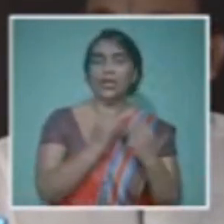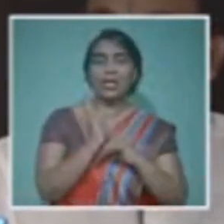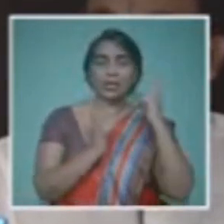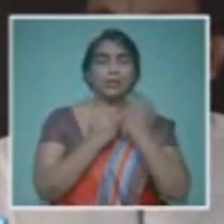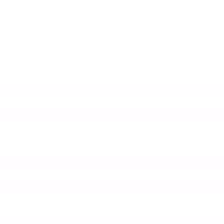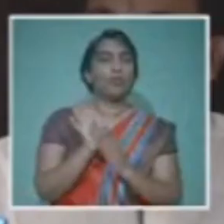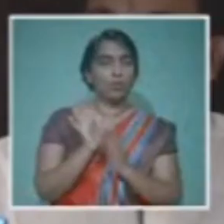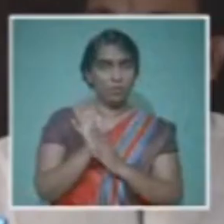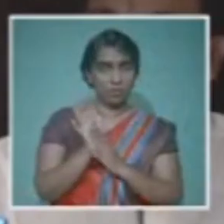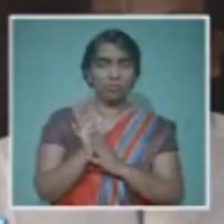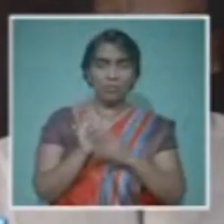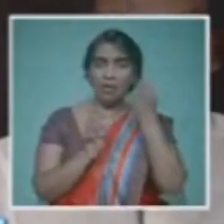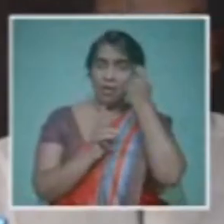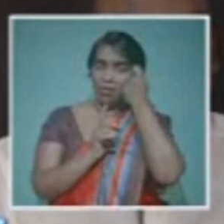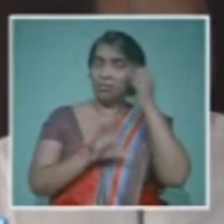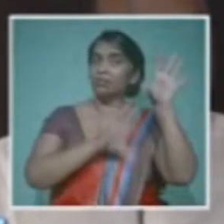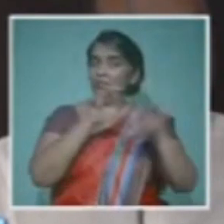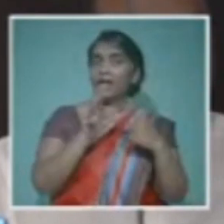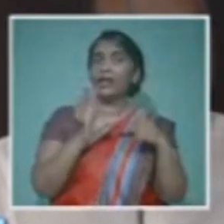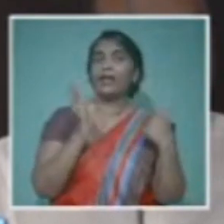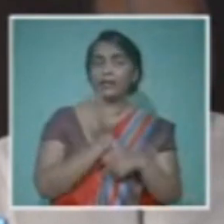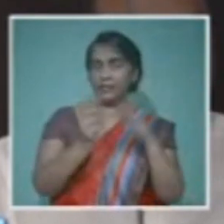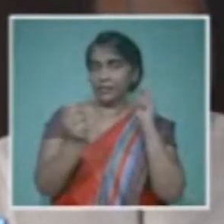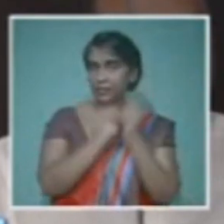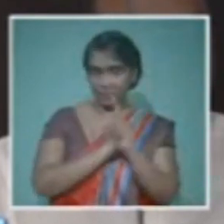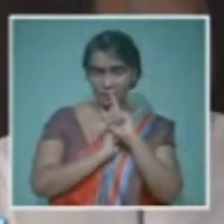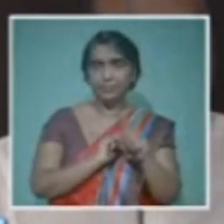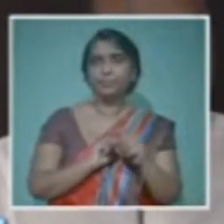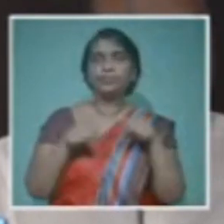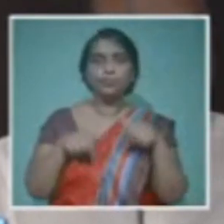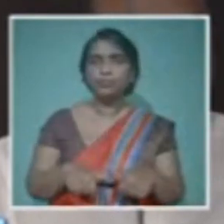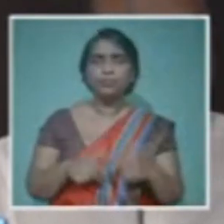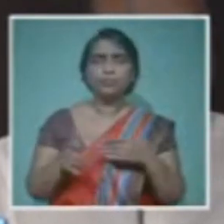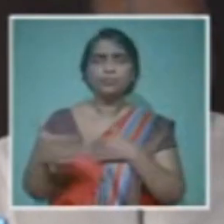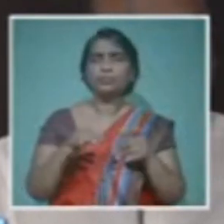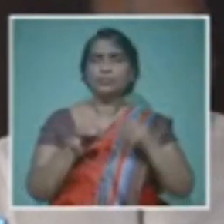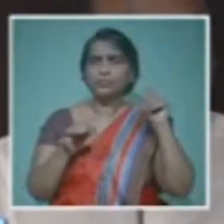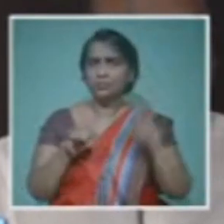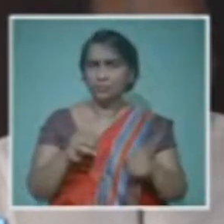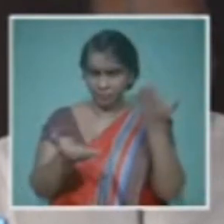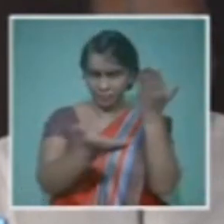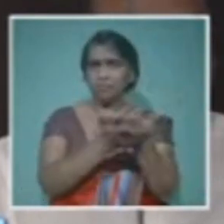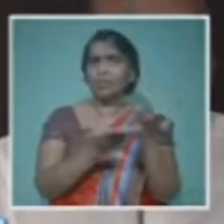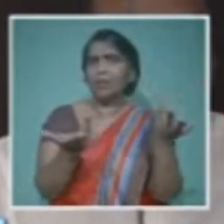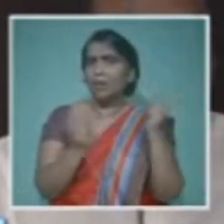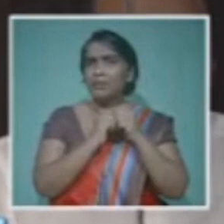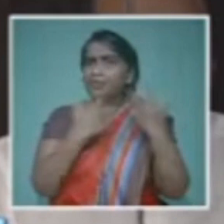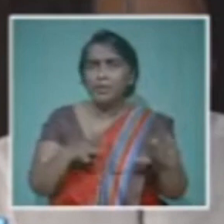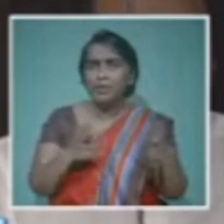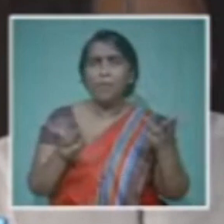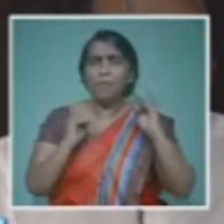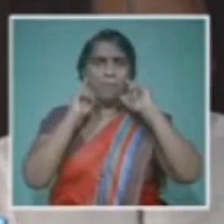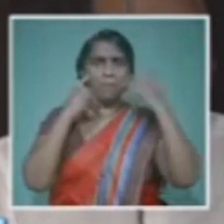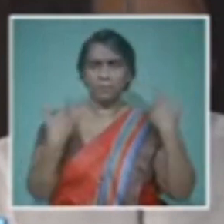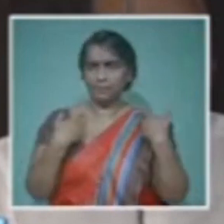ප්‍රවාහන කොමිසමට නිර්දේශ ගෙනල්ලා ඒ පනත සංශෝධනය කරනවායි කියලා. නමුත් දැන් ඒක කැබිනට් මණ්ඩලයටත් මම දන්නා ඒක ඉදිරිපත් වුණාද කියන එක. නමුත්